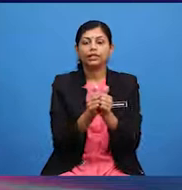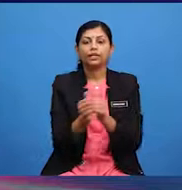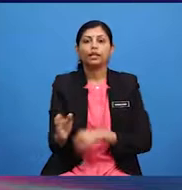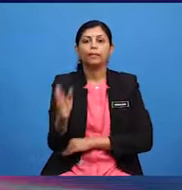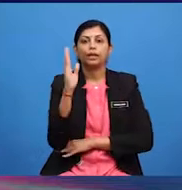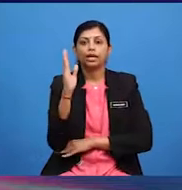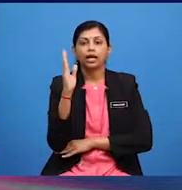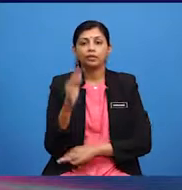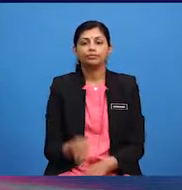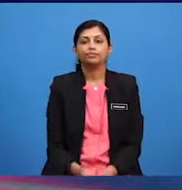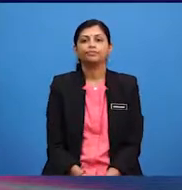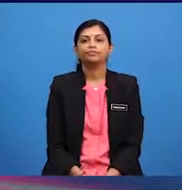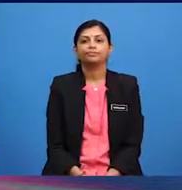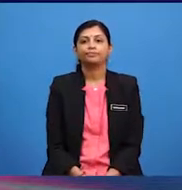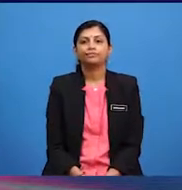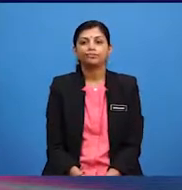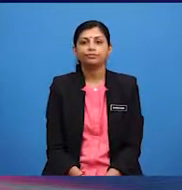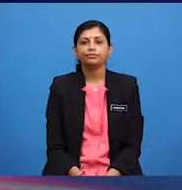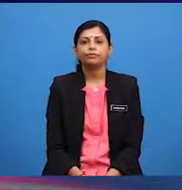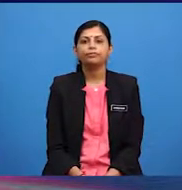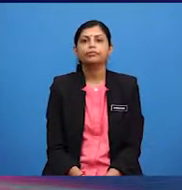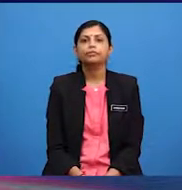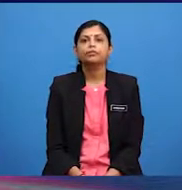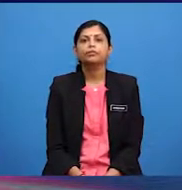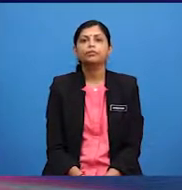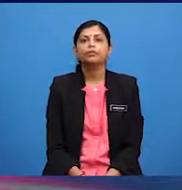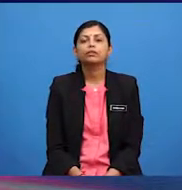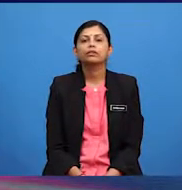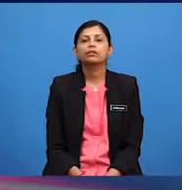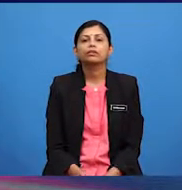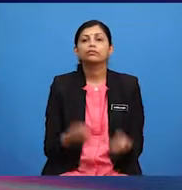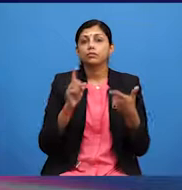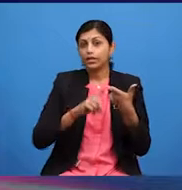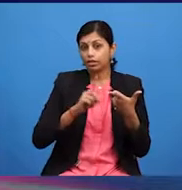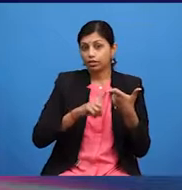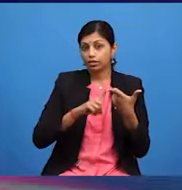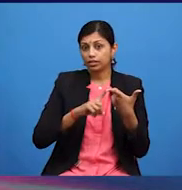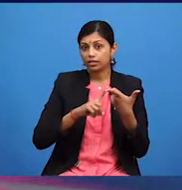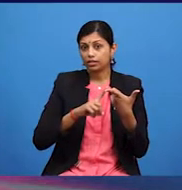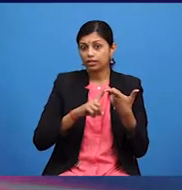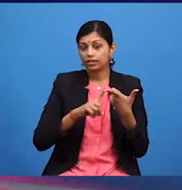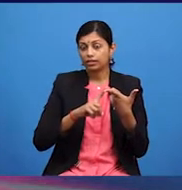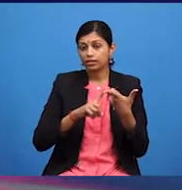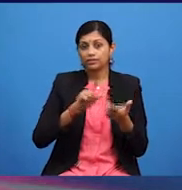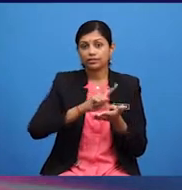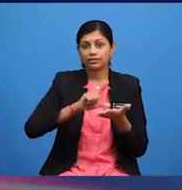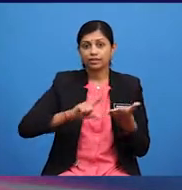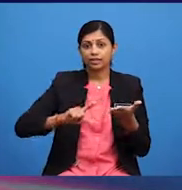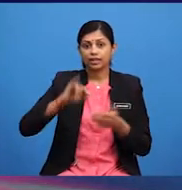menegak. Kita teruskan dengan teknik lakaran yang kedua, iaitu